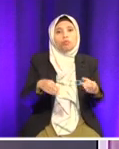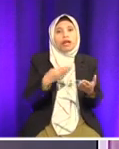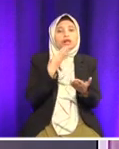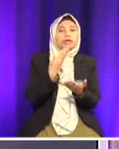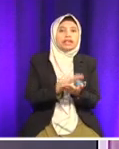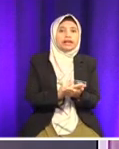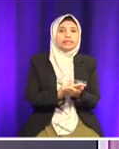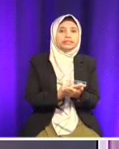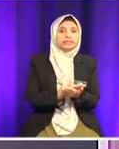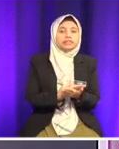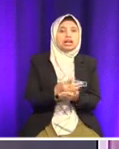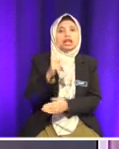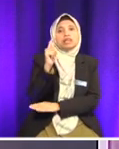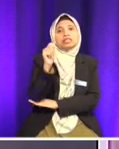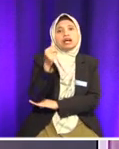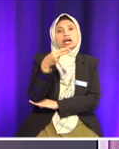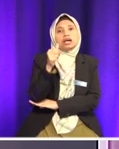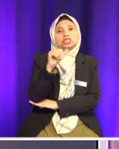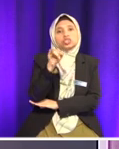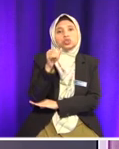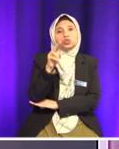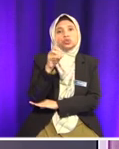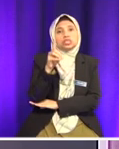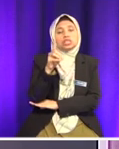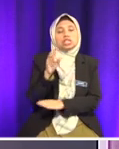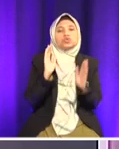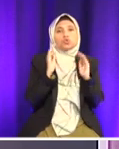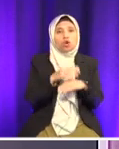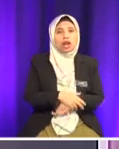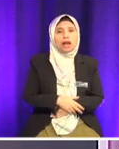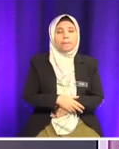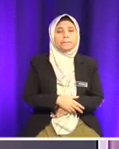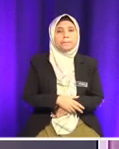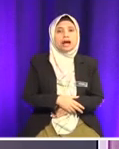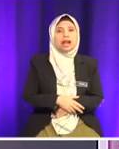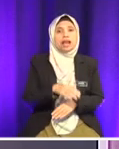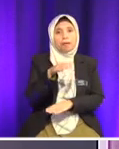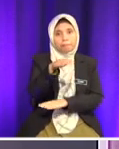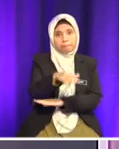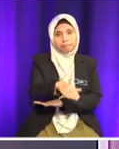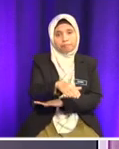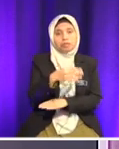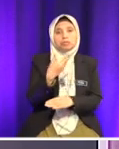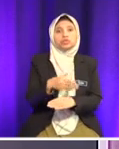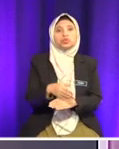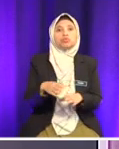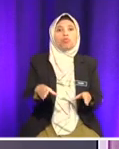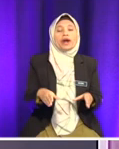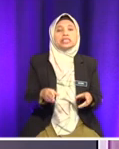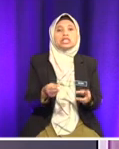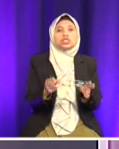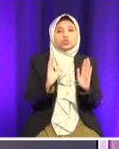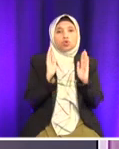itu tahajud tahajud adalah salat salat malam dan diikuti dengan salat hajat diikuti dengan salat taubat